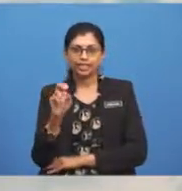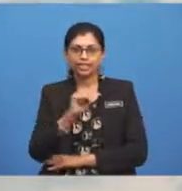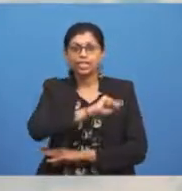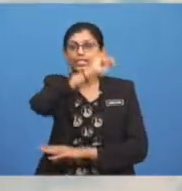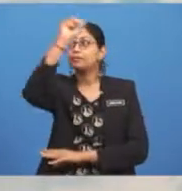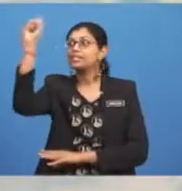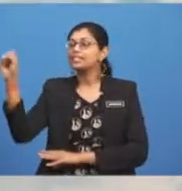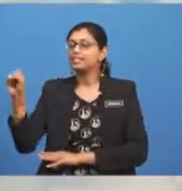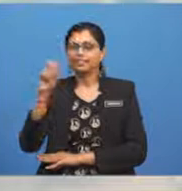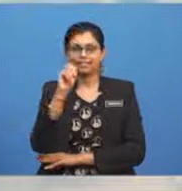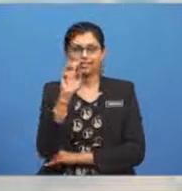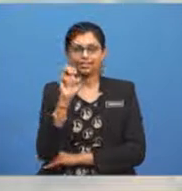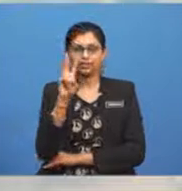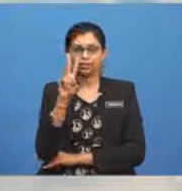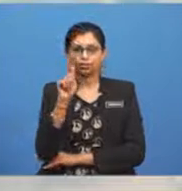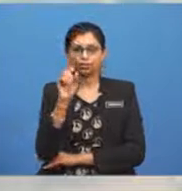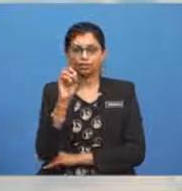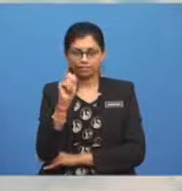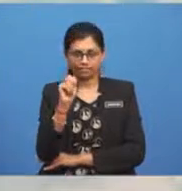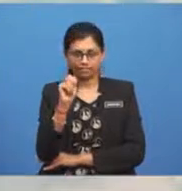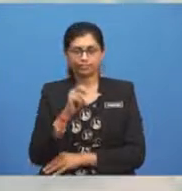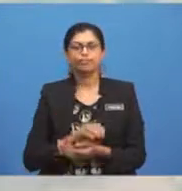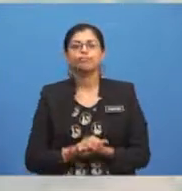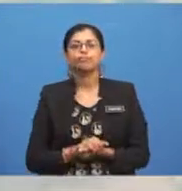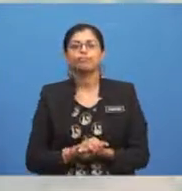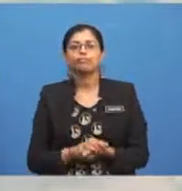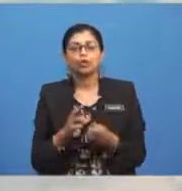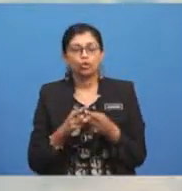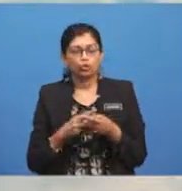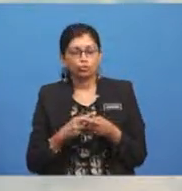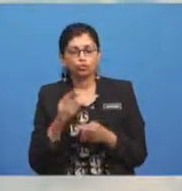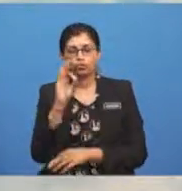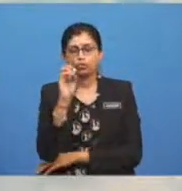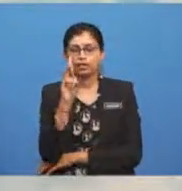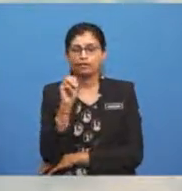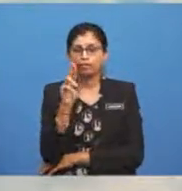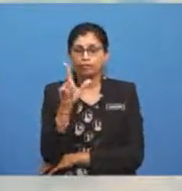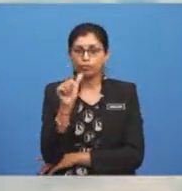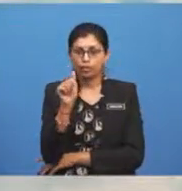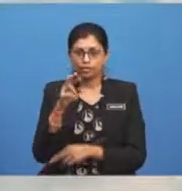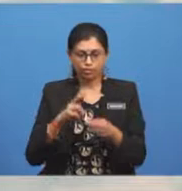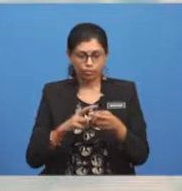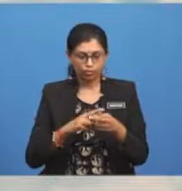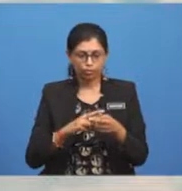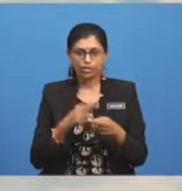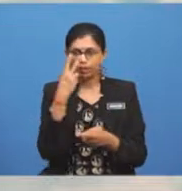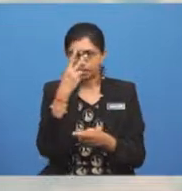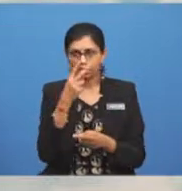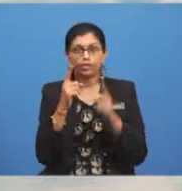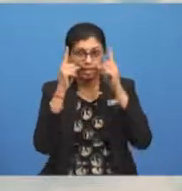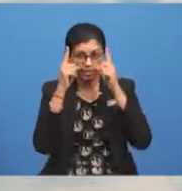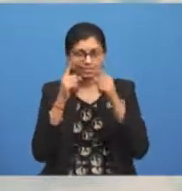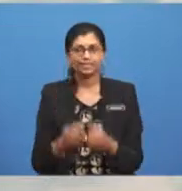semesta Newton, iaitu F sama dengan hasil darab G,